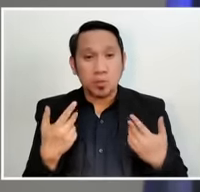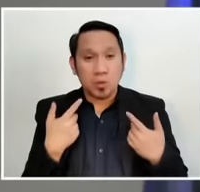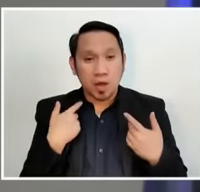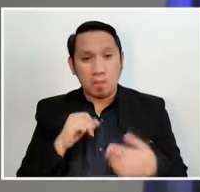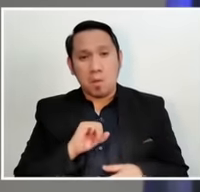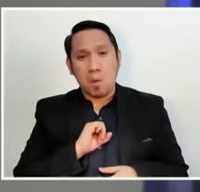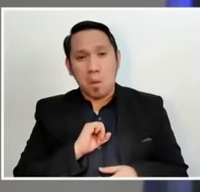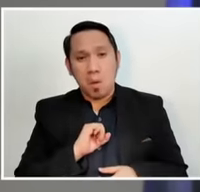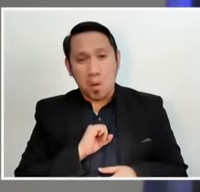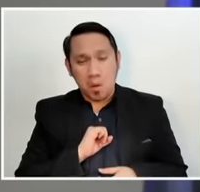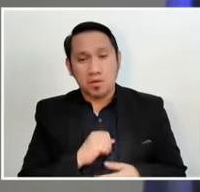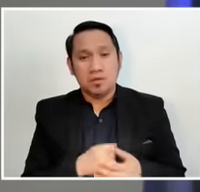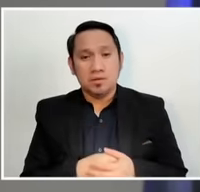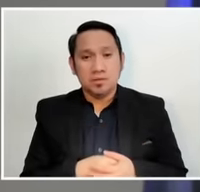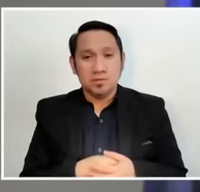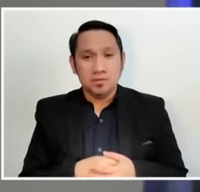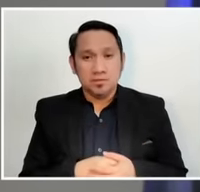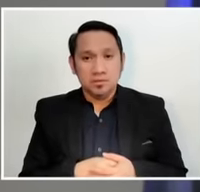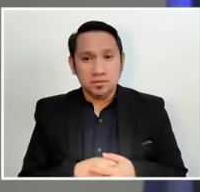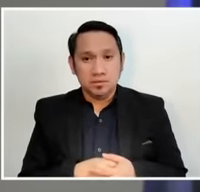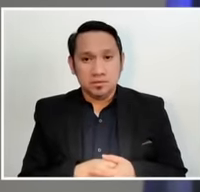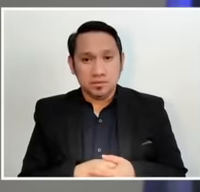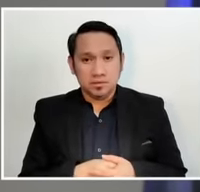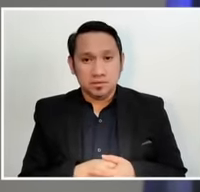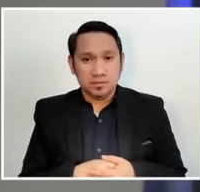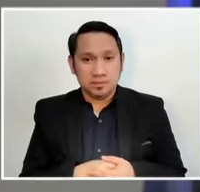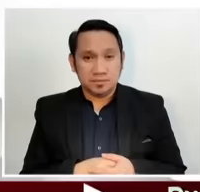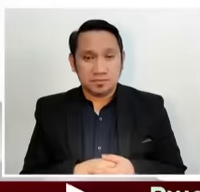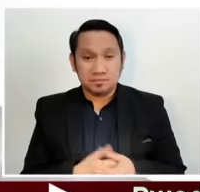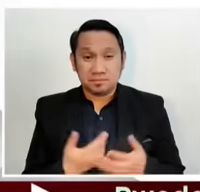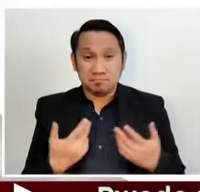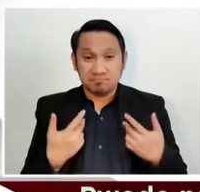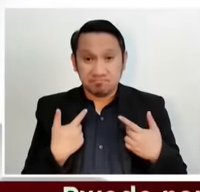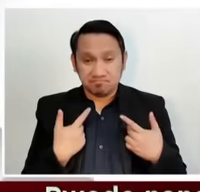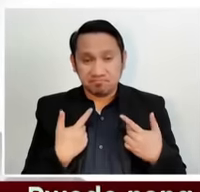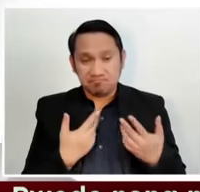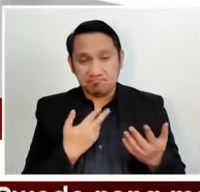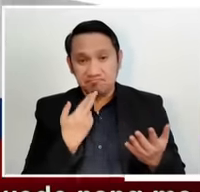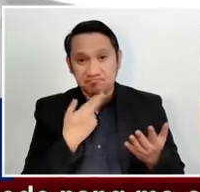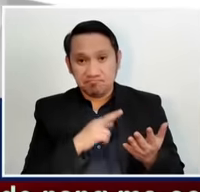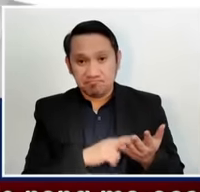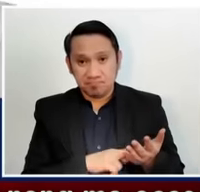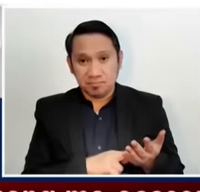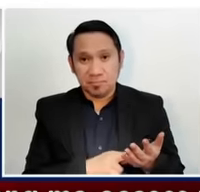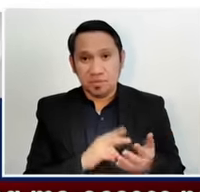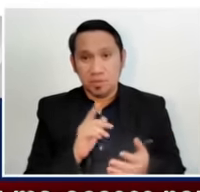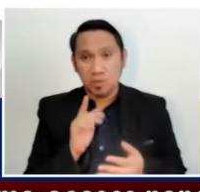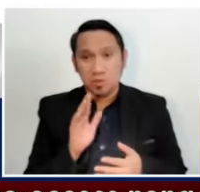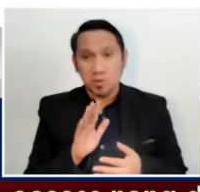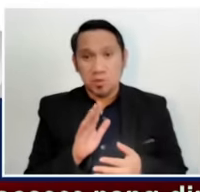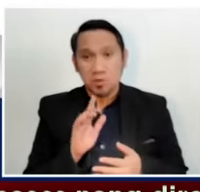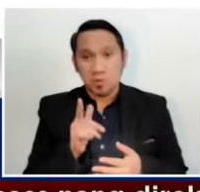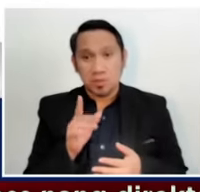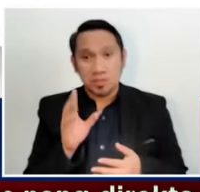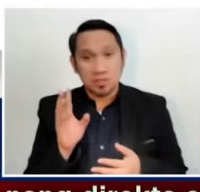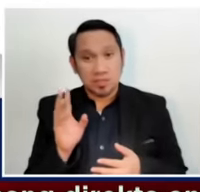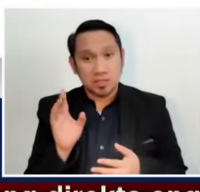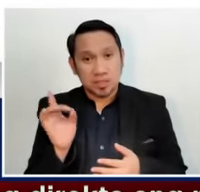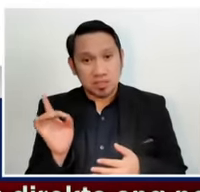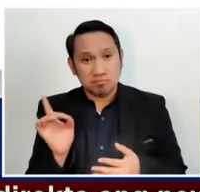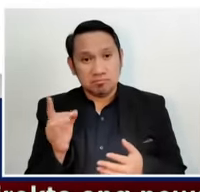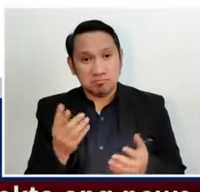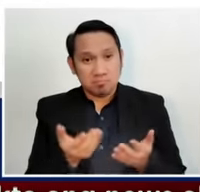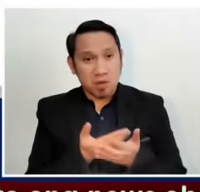o tusperina sa bansa. Ito ay matapos makapagtala ng 28 bagong kaso mula noong March 10 hanggang March